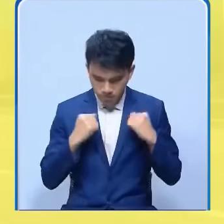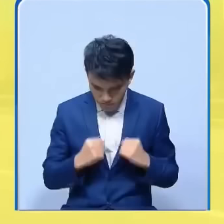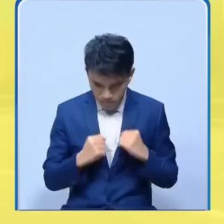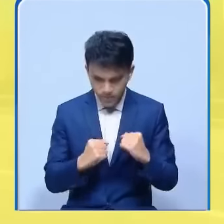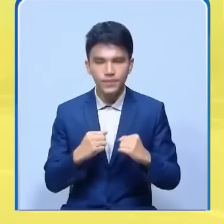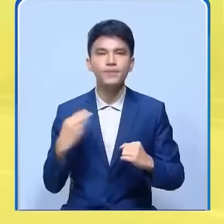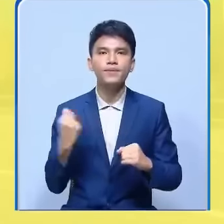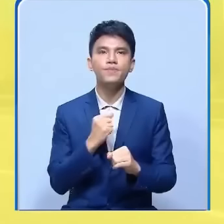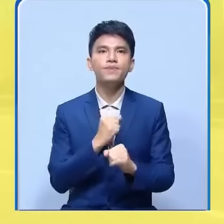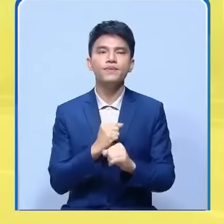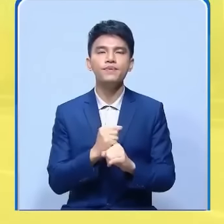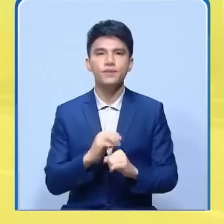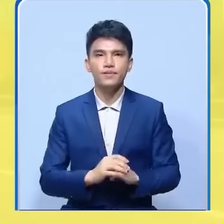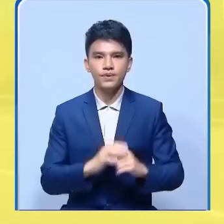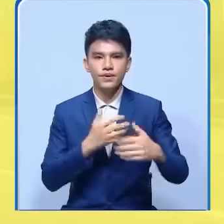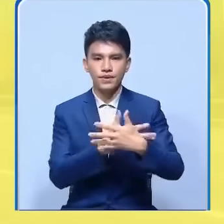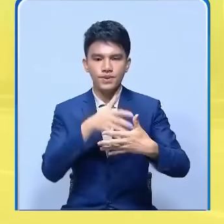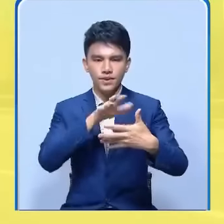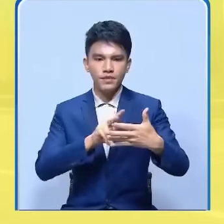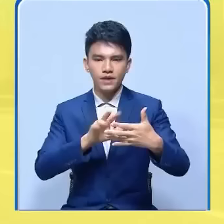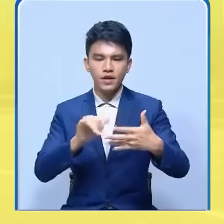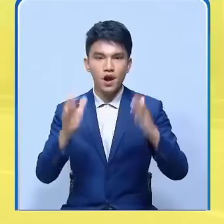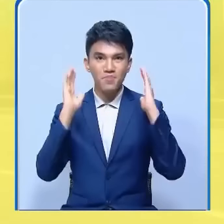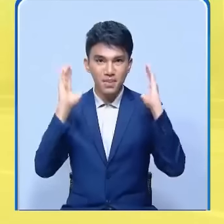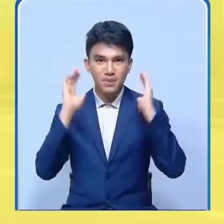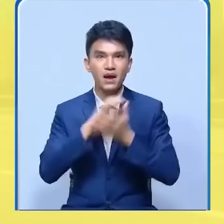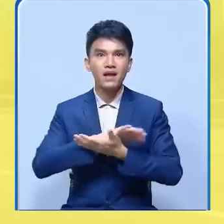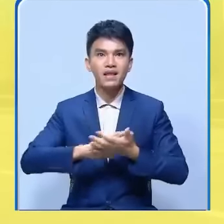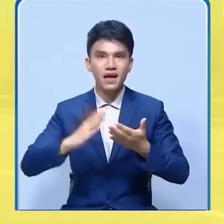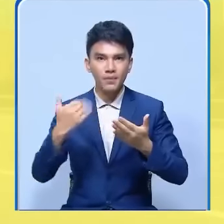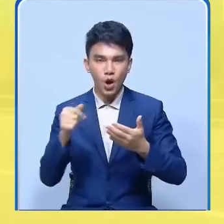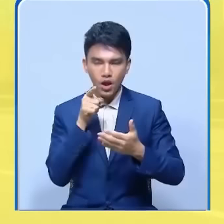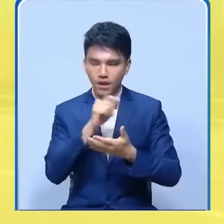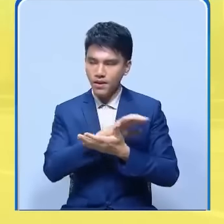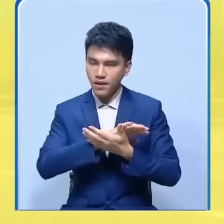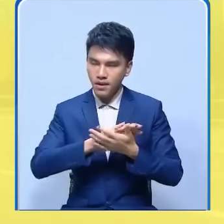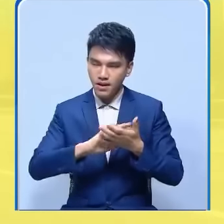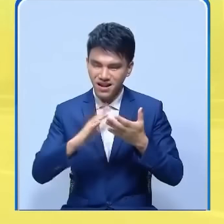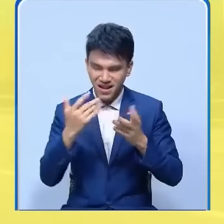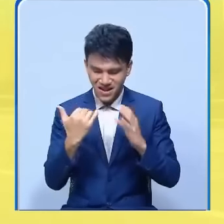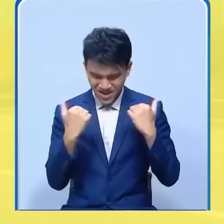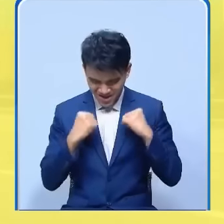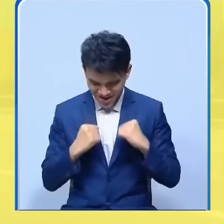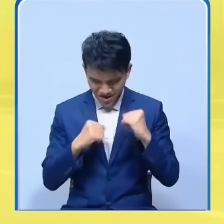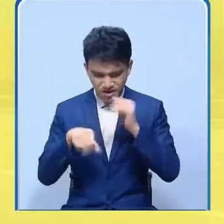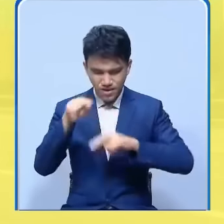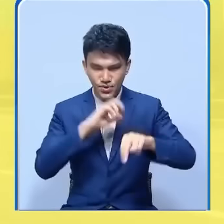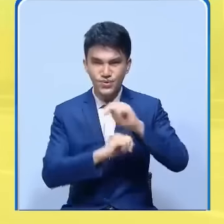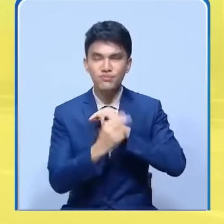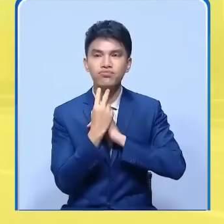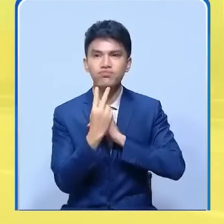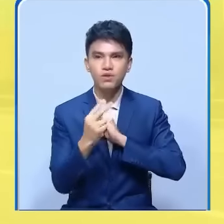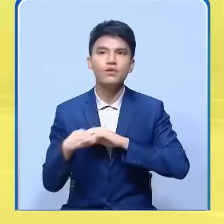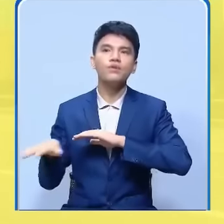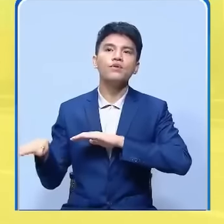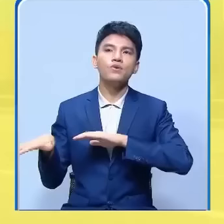ตรงนี้หลังจากแถลงนโยบายก็จะสามารถสั่งการได้เต็มที่นะคะก็พยายามหาข้อมูลไว้แล้วก็ให้ทุกคนเตรียมพร้